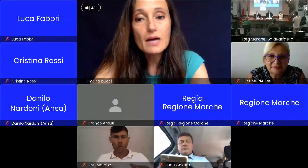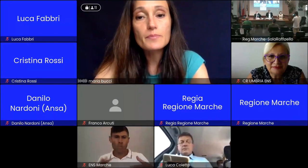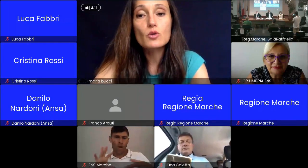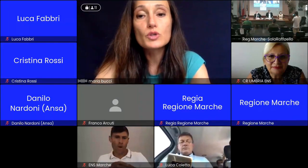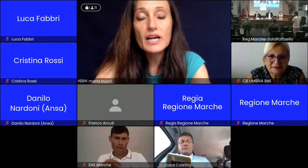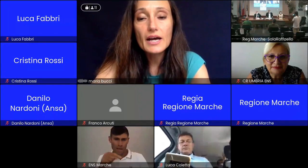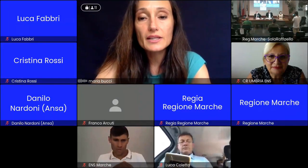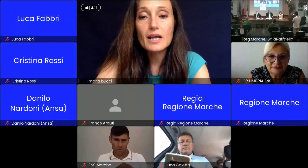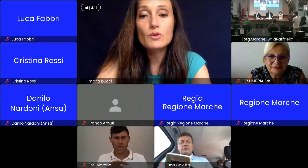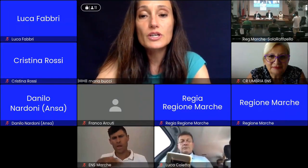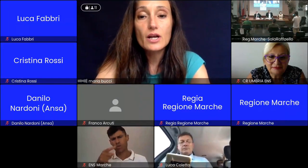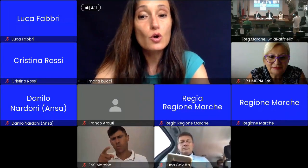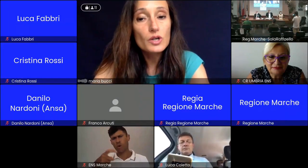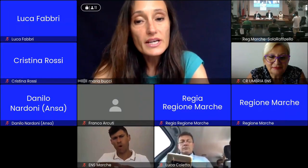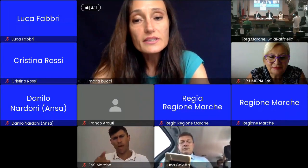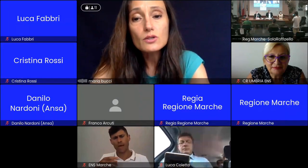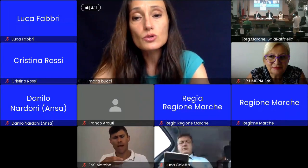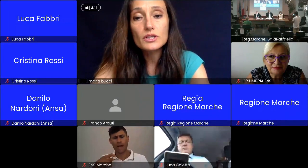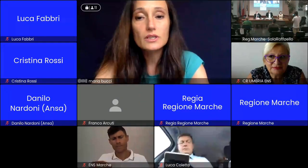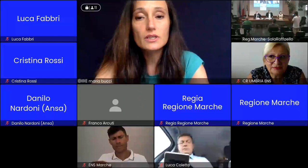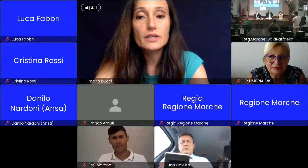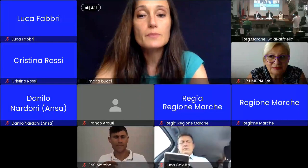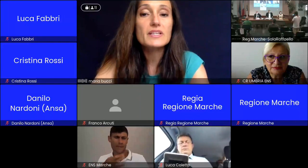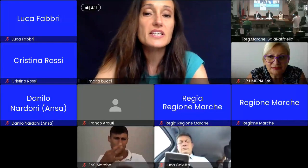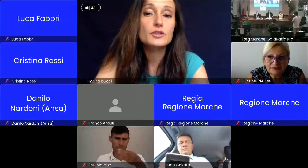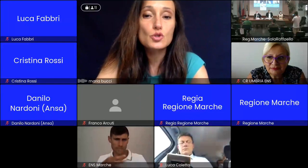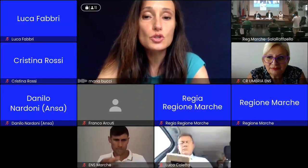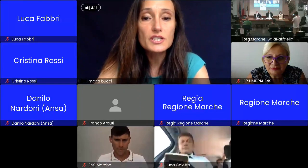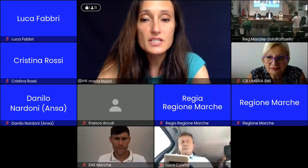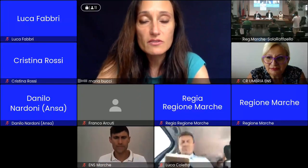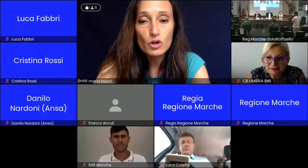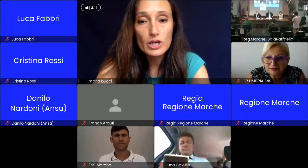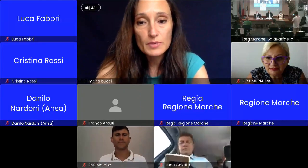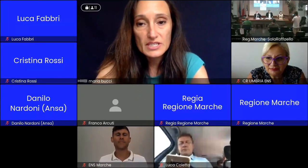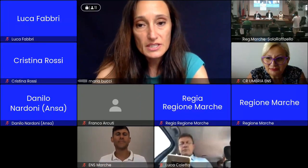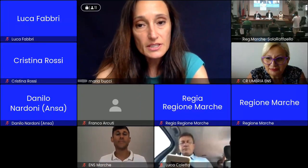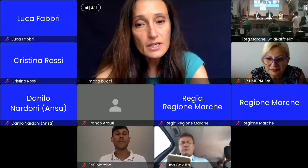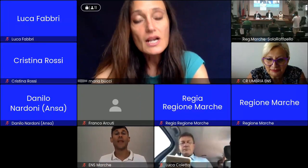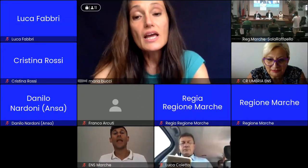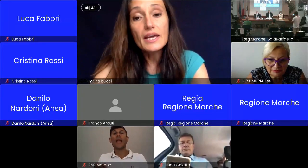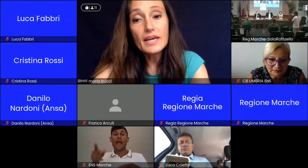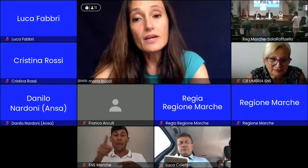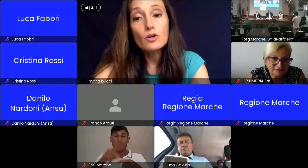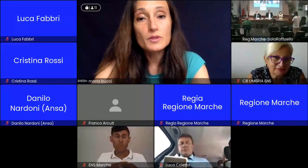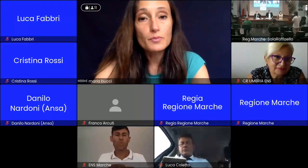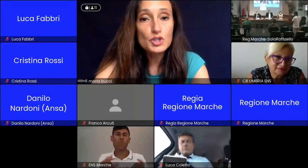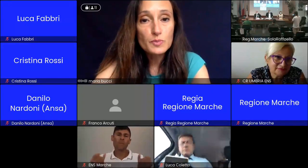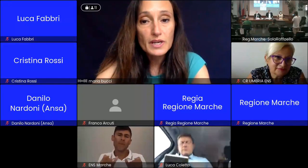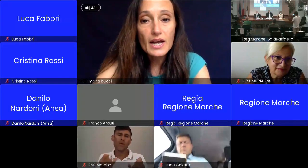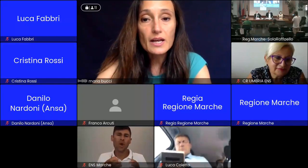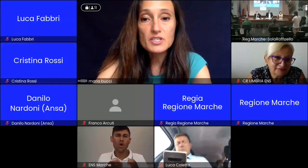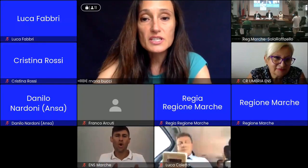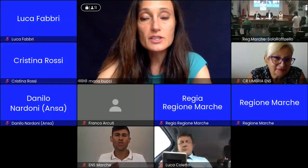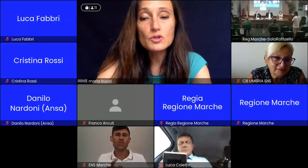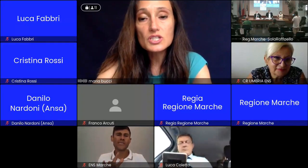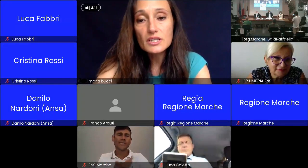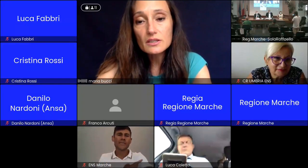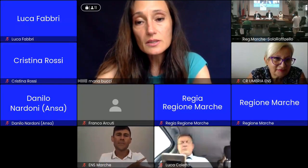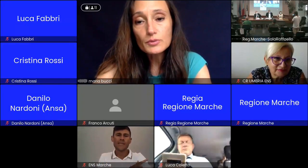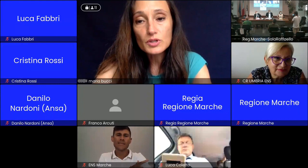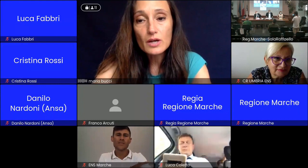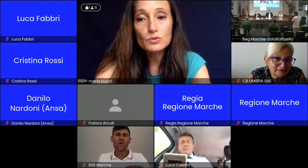accoglienza perché sappia comunicare nella maniera corretta con i pazienti sordi che si rivolgono ai presidi e, come poi ci spiegherà la